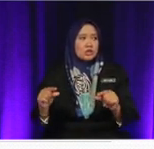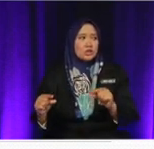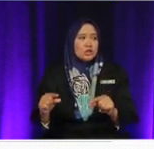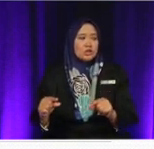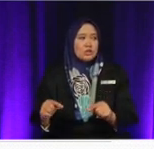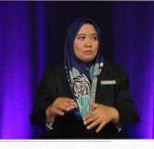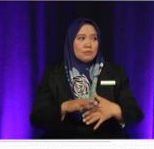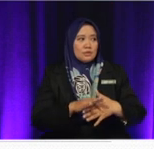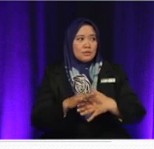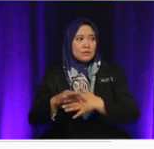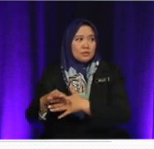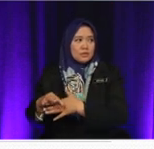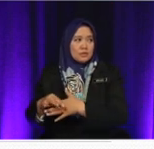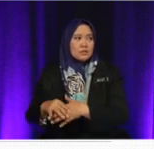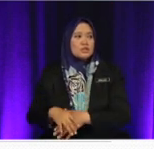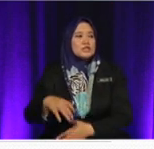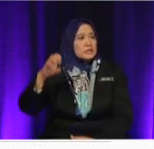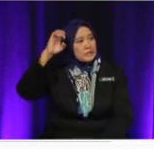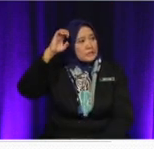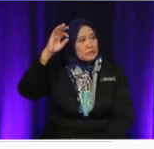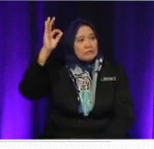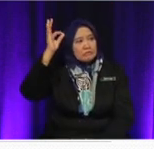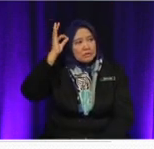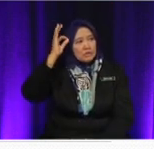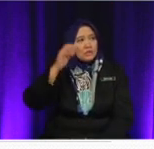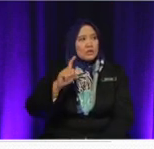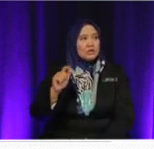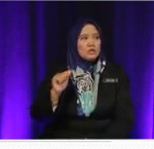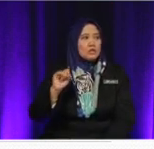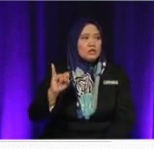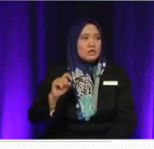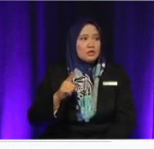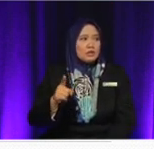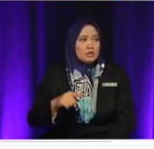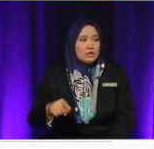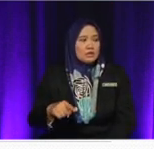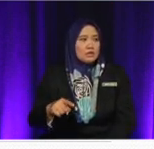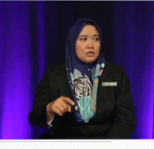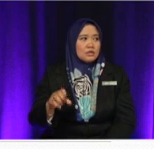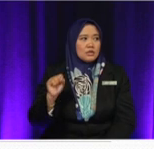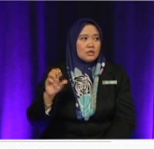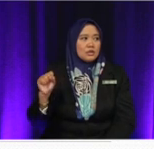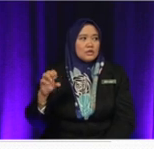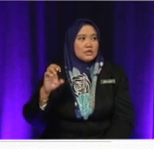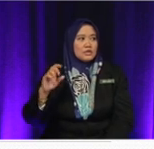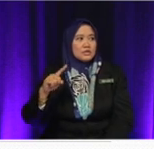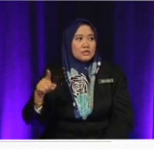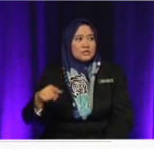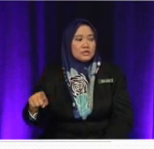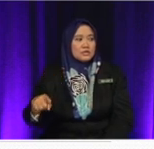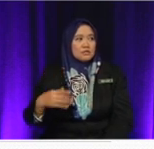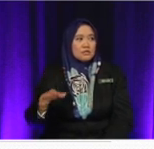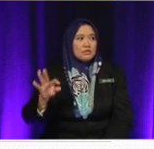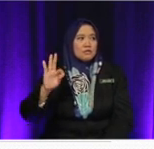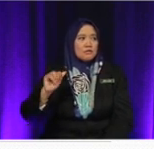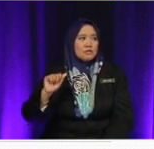menentukanlah leisure spare. Okey. Jangan autokratik lah. Kalau autokratik, salah nanti. Okey, jadi dapatlah satu markah.